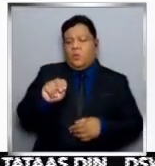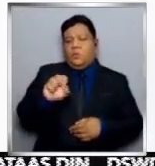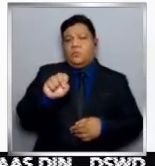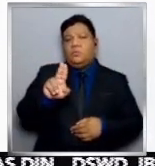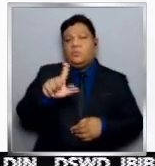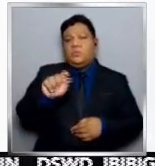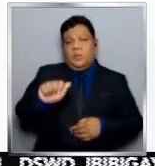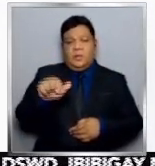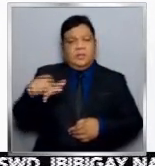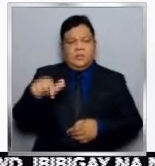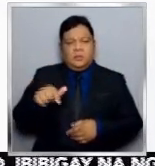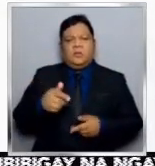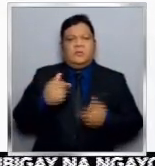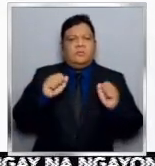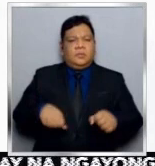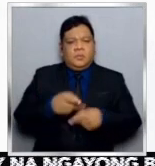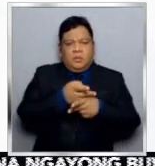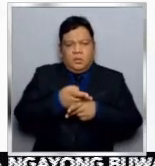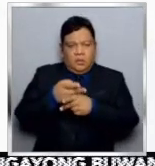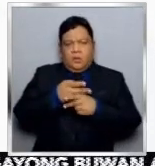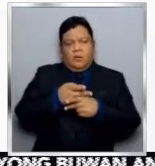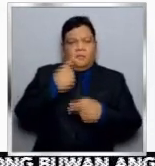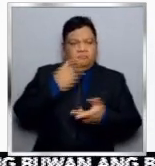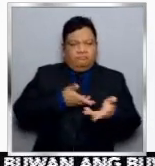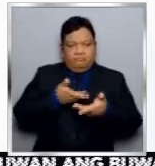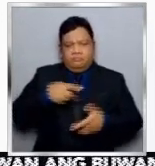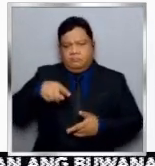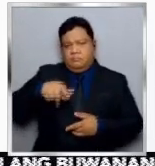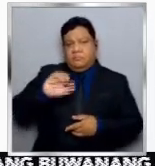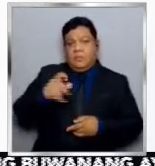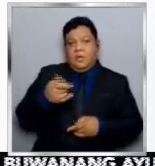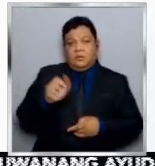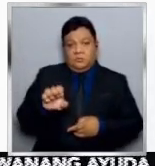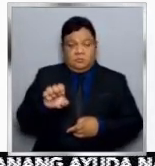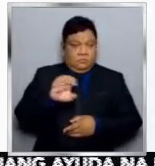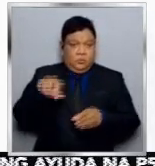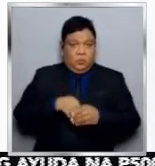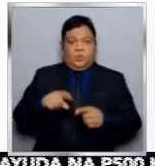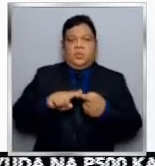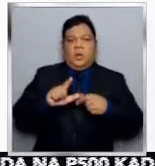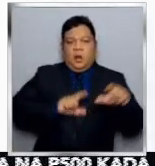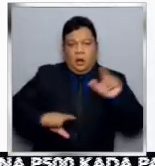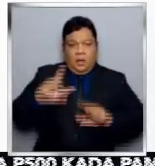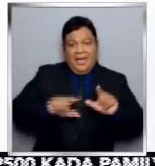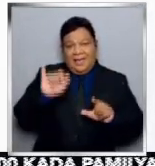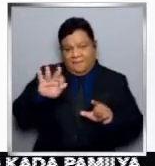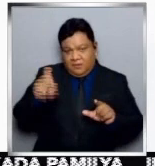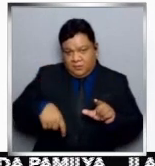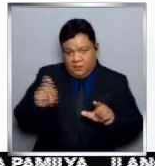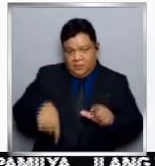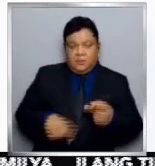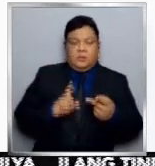package and kasama dun sa package natin is laboratories kung kailangan at saka